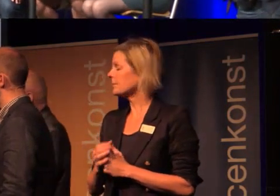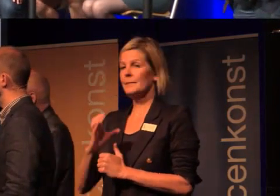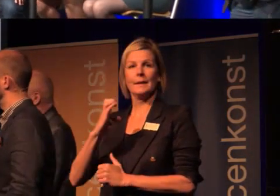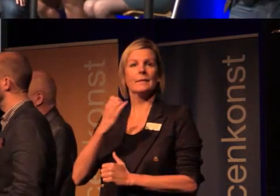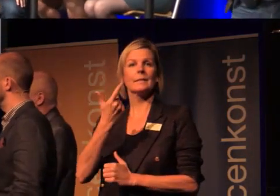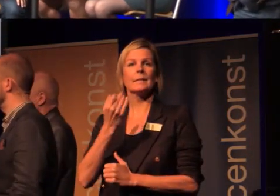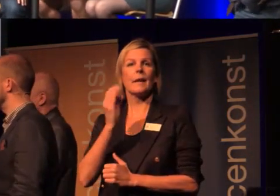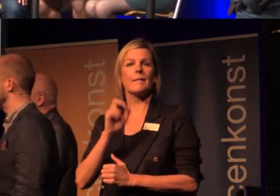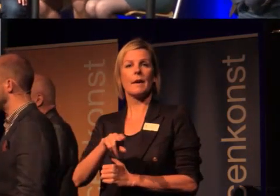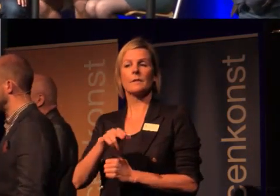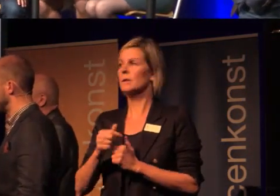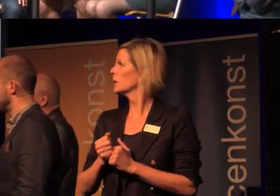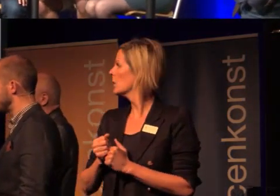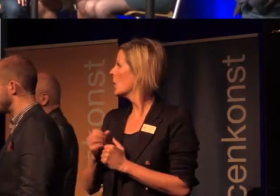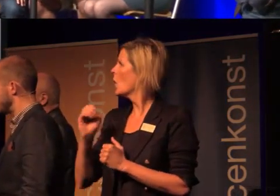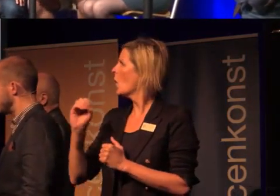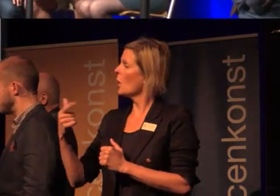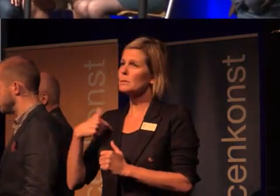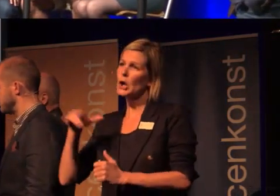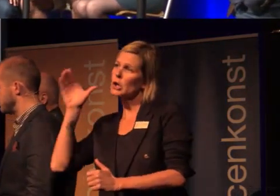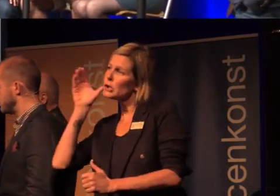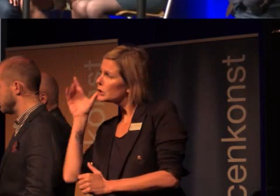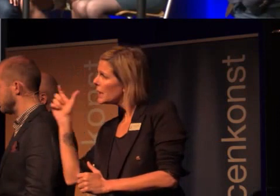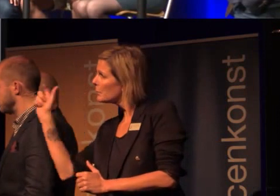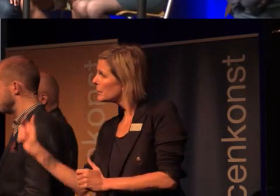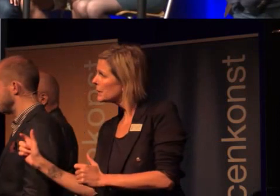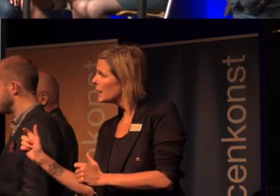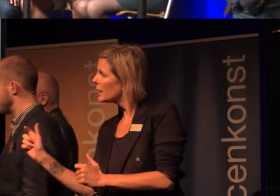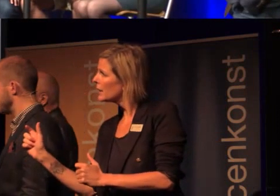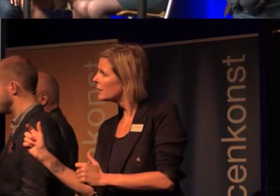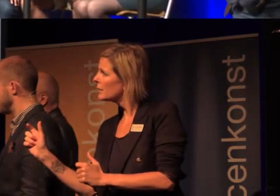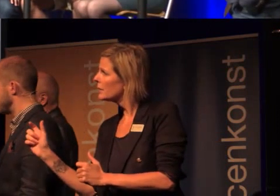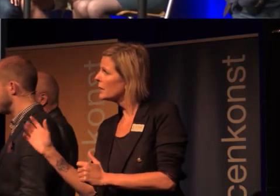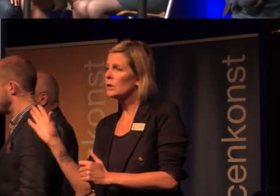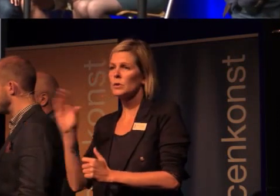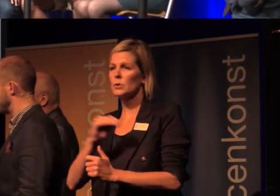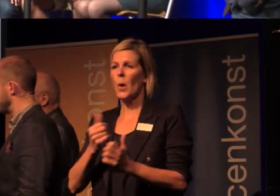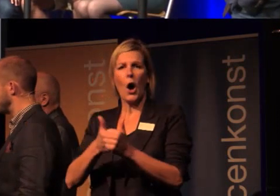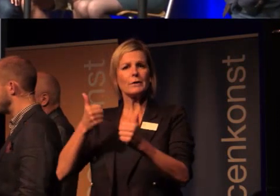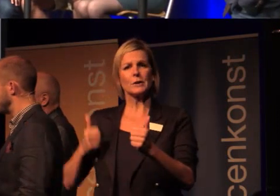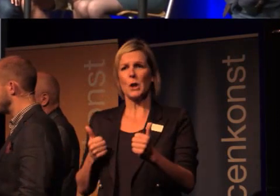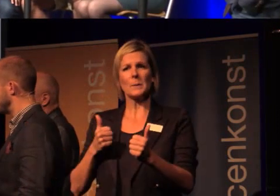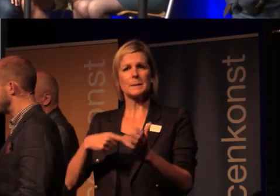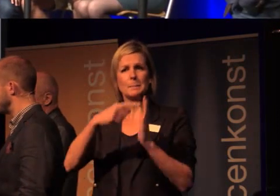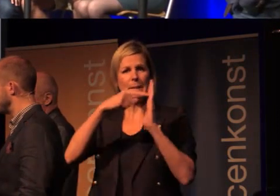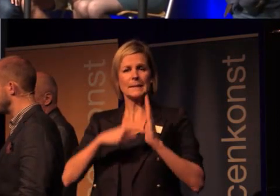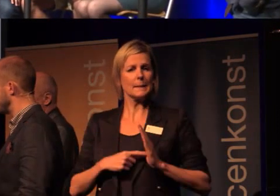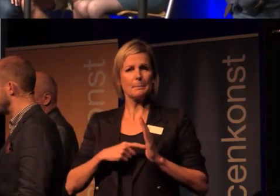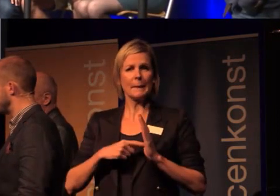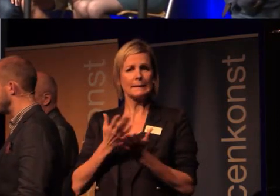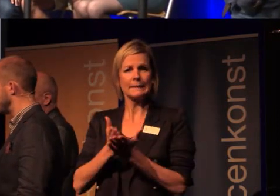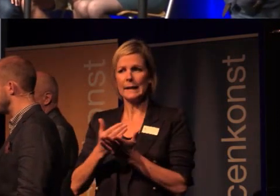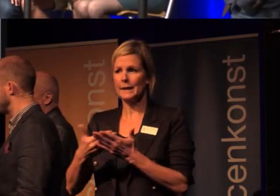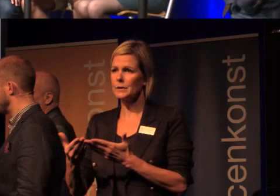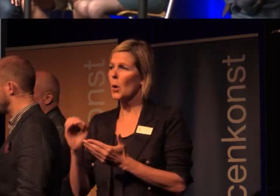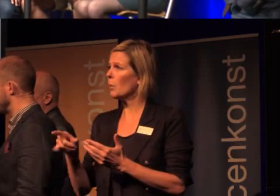Stefan? Jag tycker när man lyssnar på dig så verkar det inte alls som armlängds avståndsprincipen ska gälla när du pratar om skönhet och vad